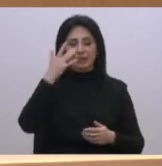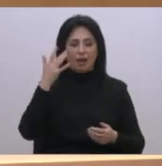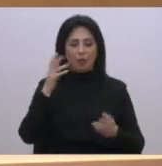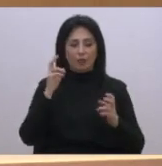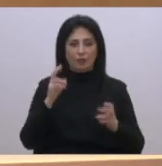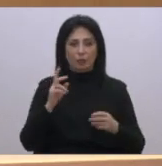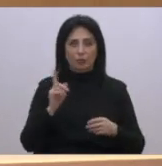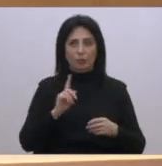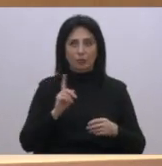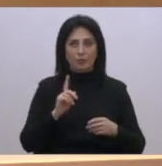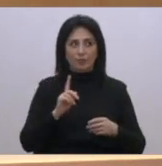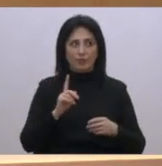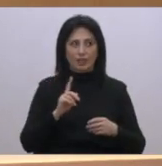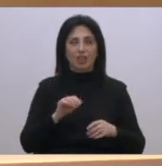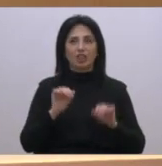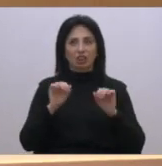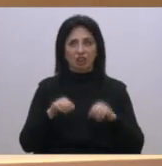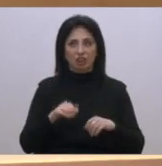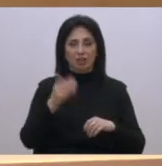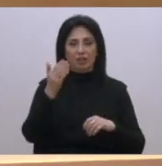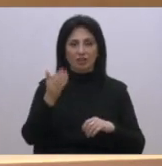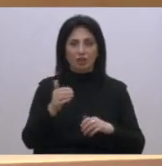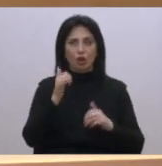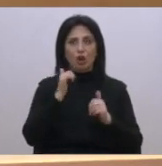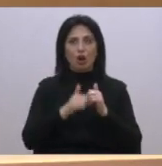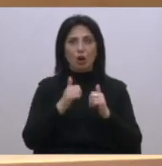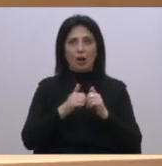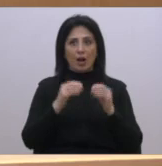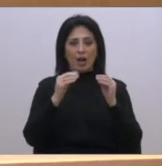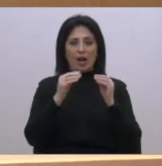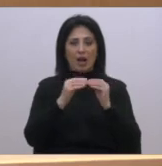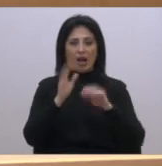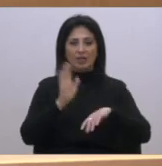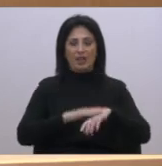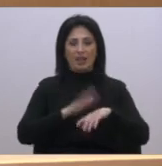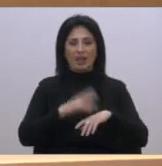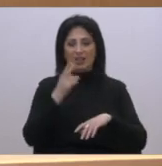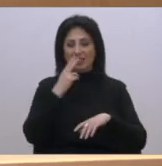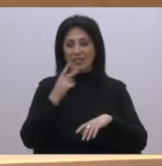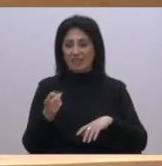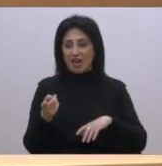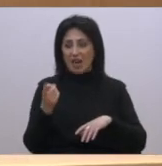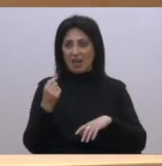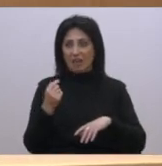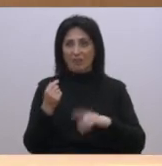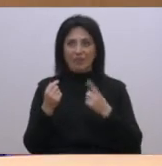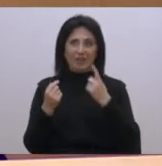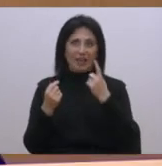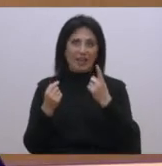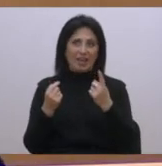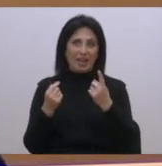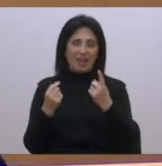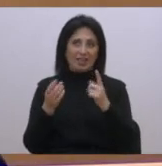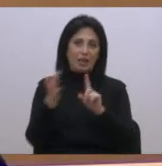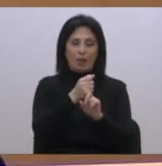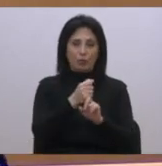rom şegizliyat kven rom koveli ati kontrabanduli sigaretidan erti asetvat